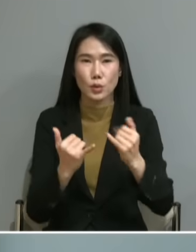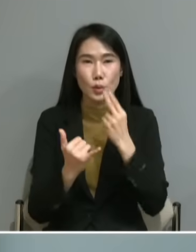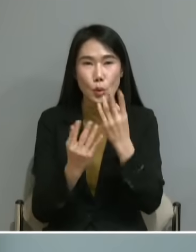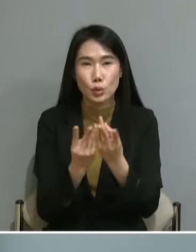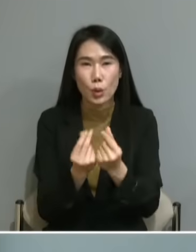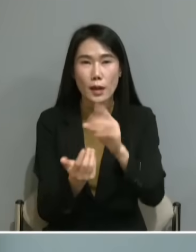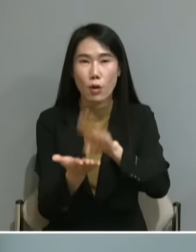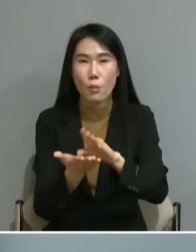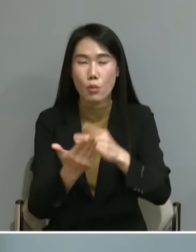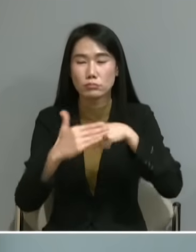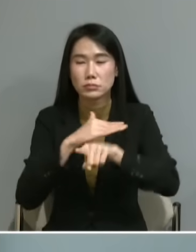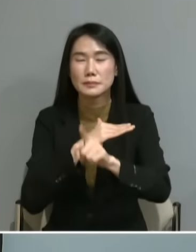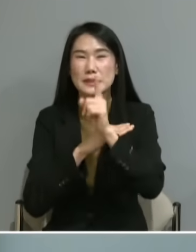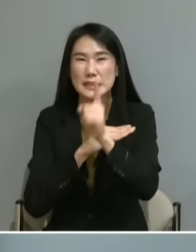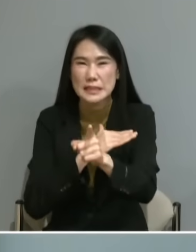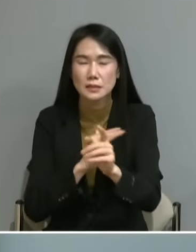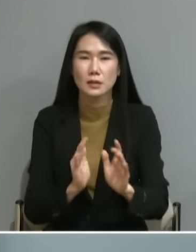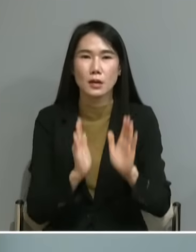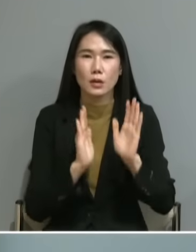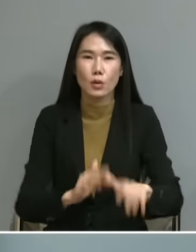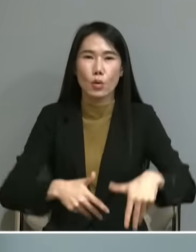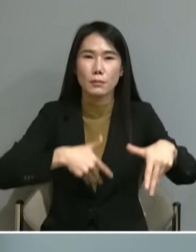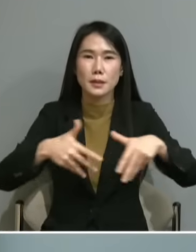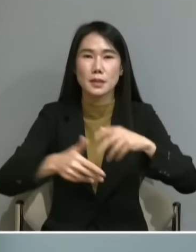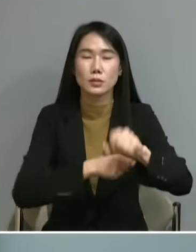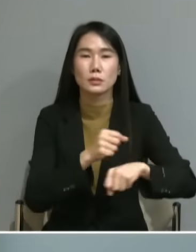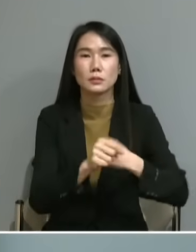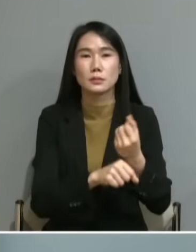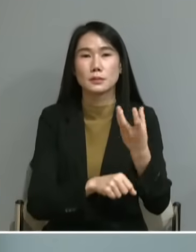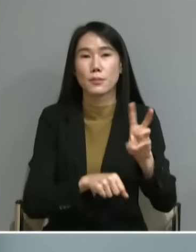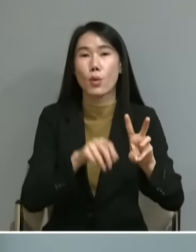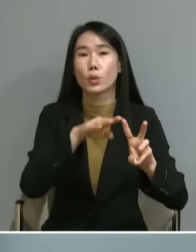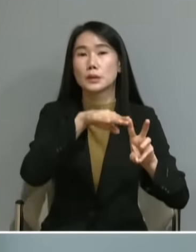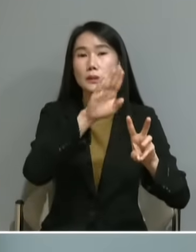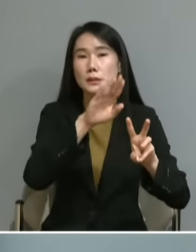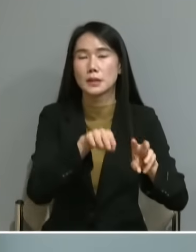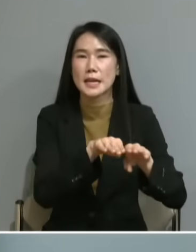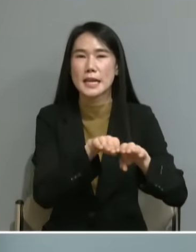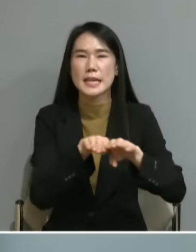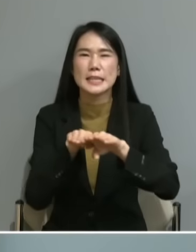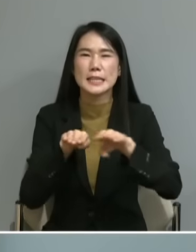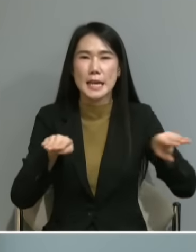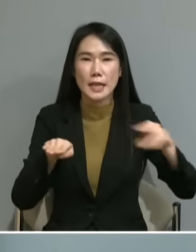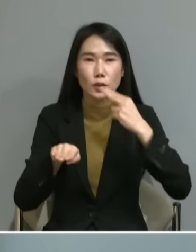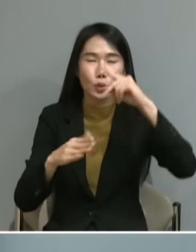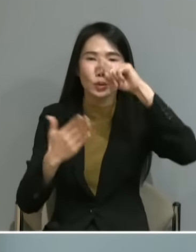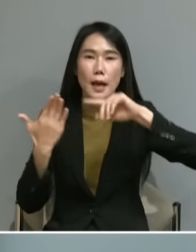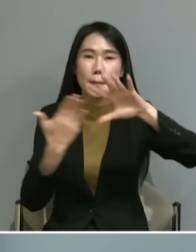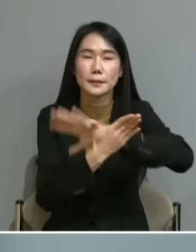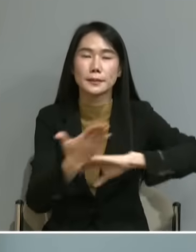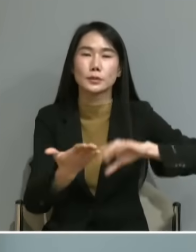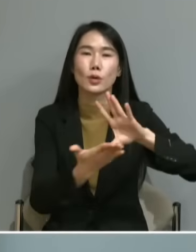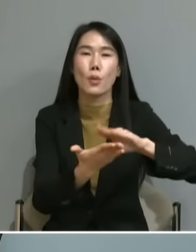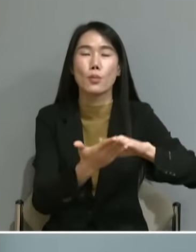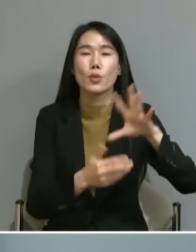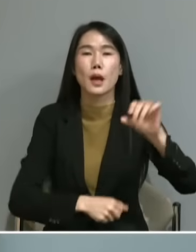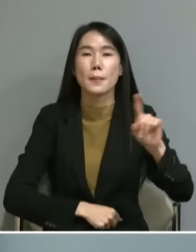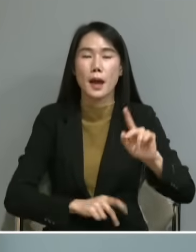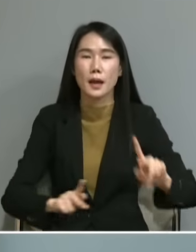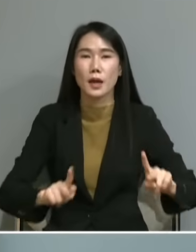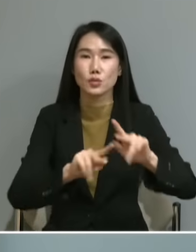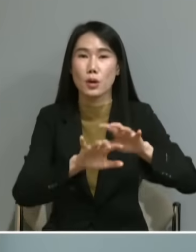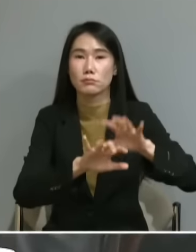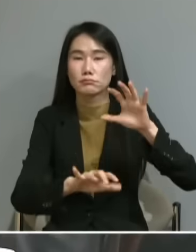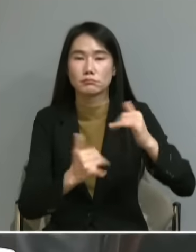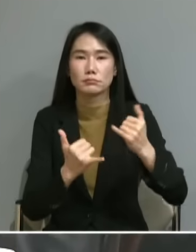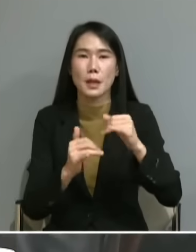งแล้วเนี่ยประชากรที่อยู่ในวัย16 ปีขึ้นไปนะครับที่อยู่ในเกณฑ์ทั่วประเทศข้อมูลจากทางมหาดไทยเนี่ยอยู่